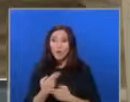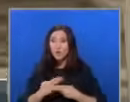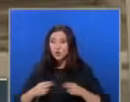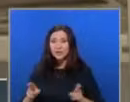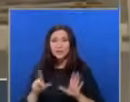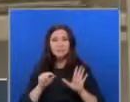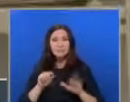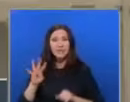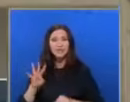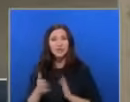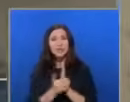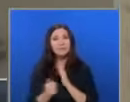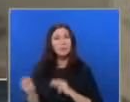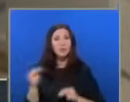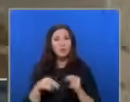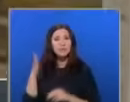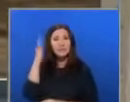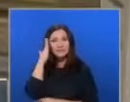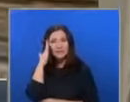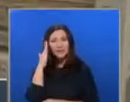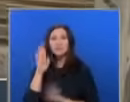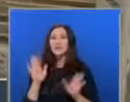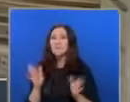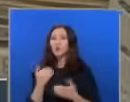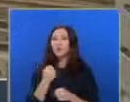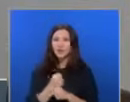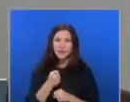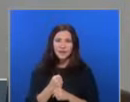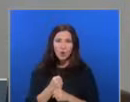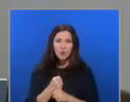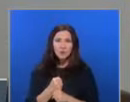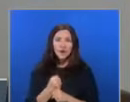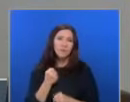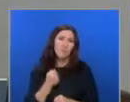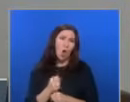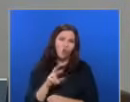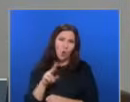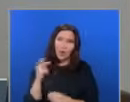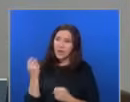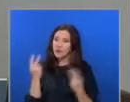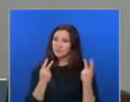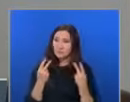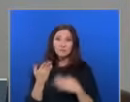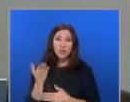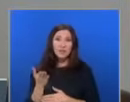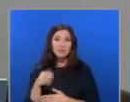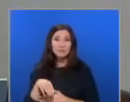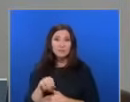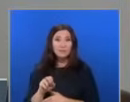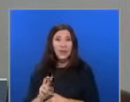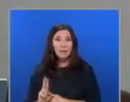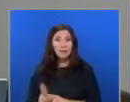новооткритите 74 експертни комисии в страната са започнали да работят. От колеги разбирам, че тези